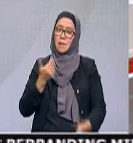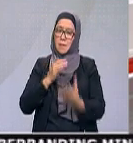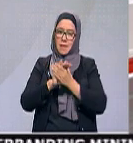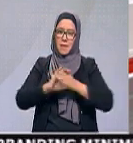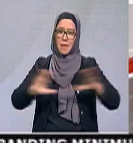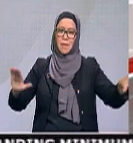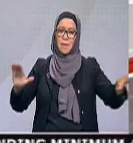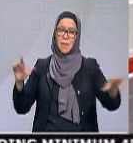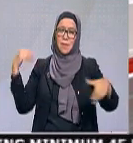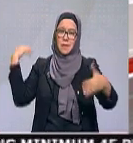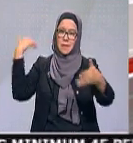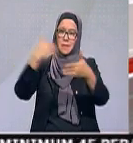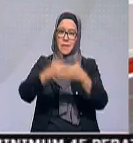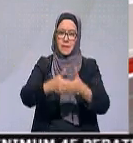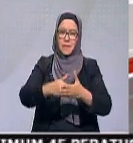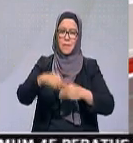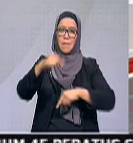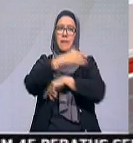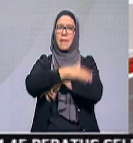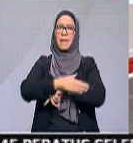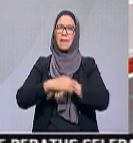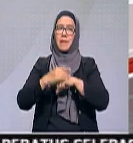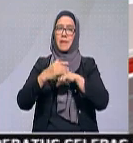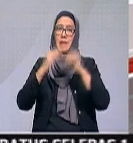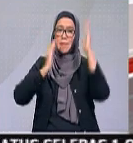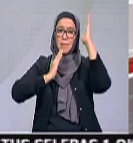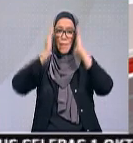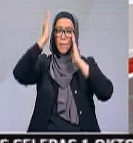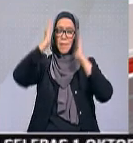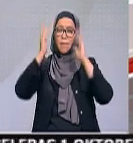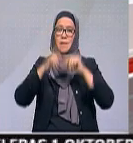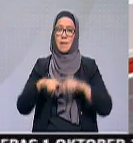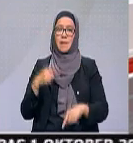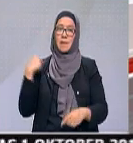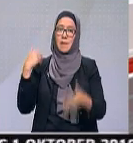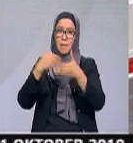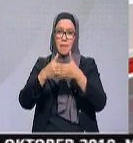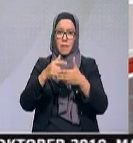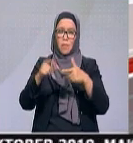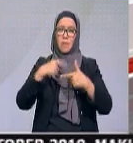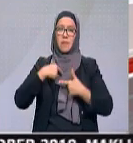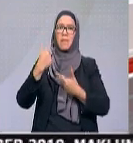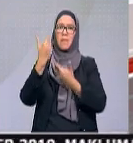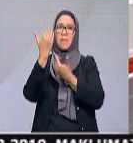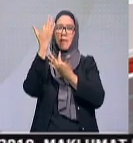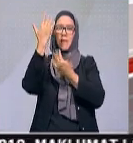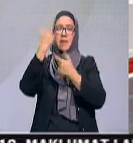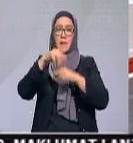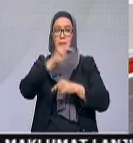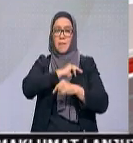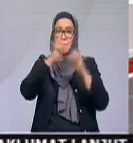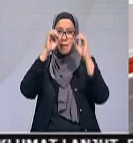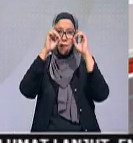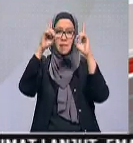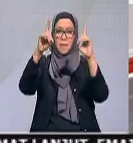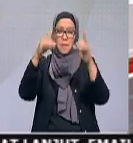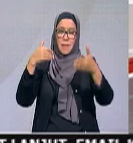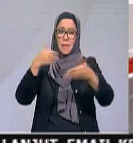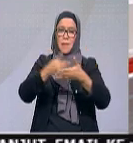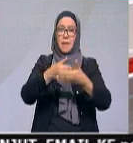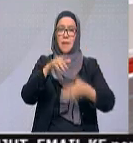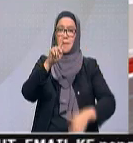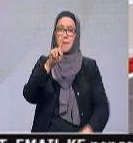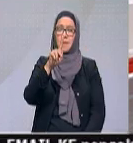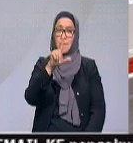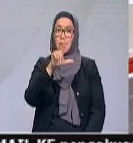ketibaan 47 pelajar itu disambut Menteri Pendidikan Dr. Mazli Malik. Kumpulan berkenaan tiba di lapangan terbang antarabangsa Kuala